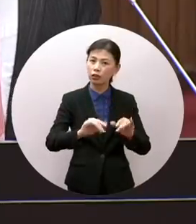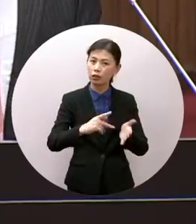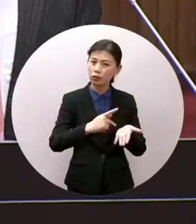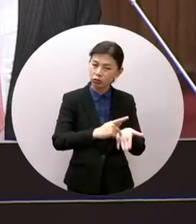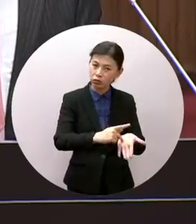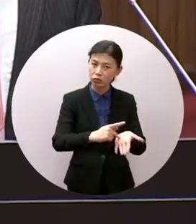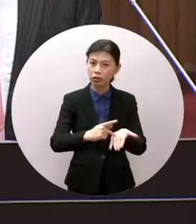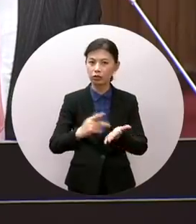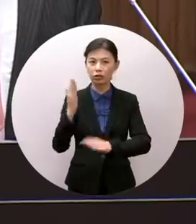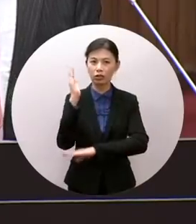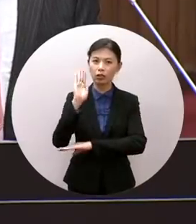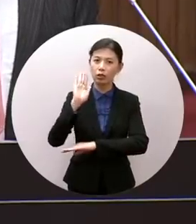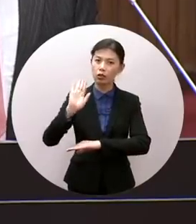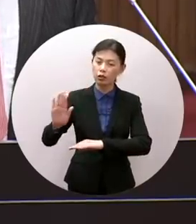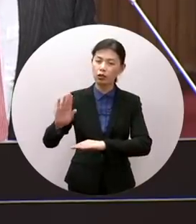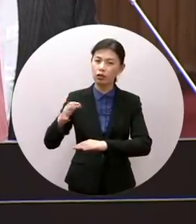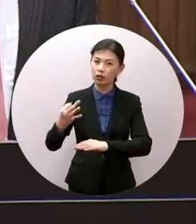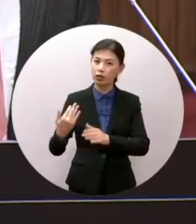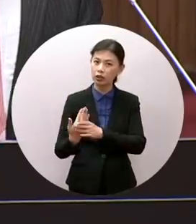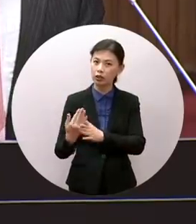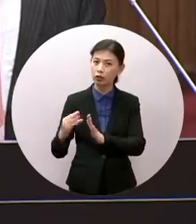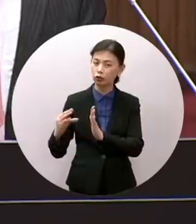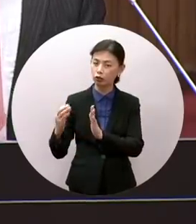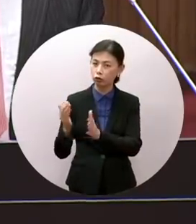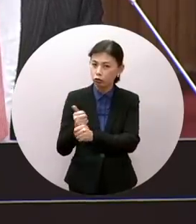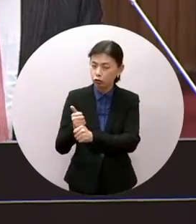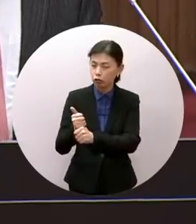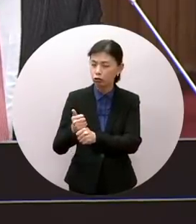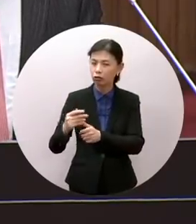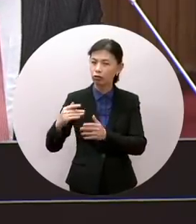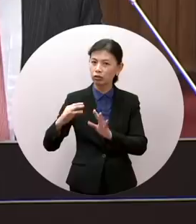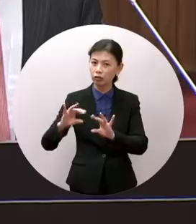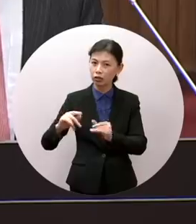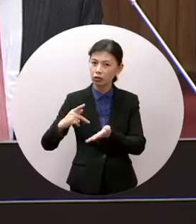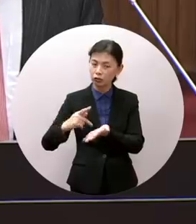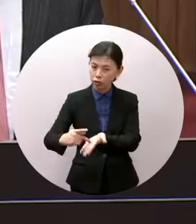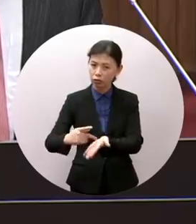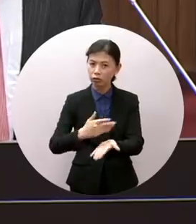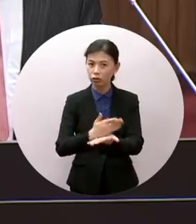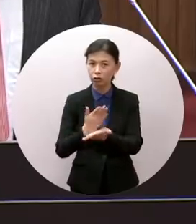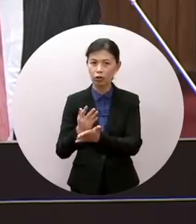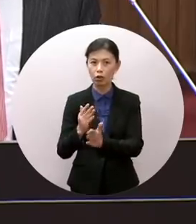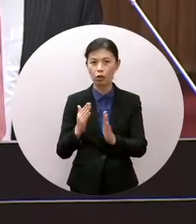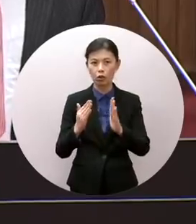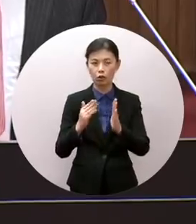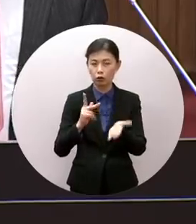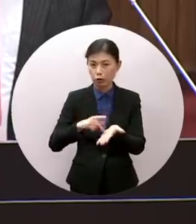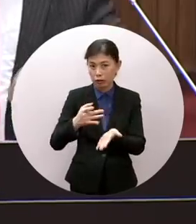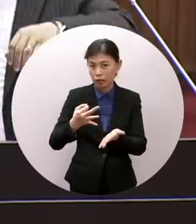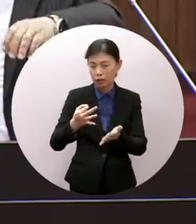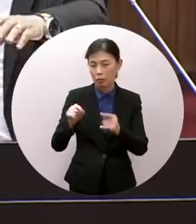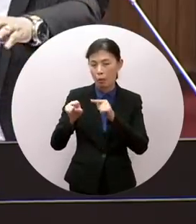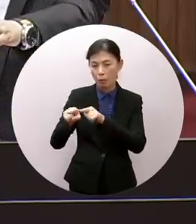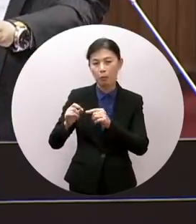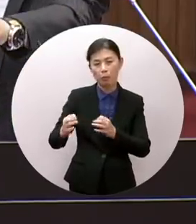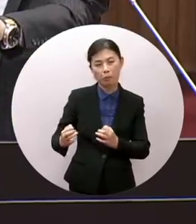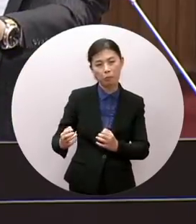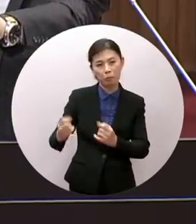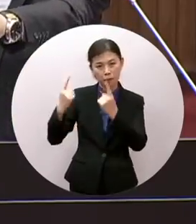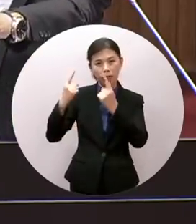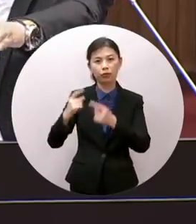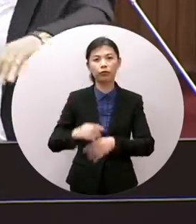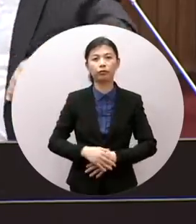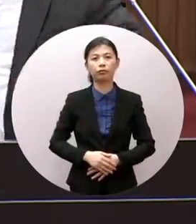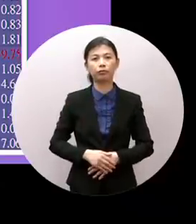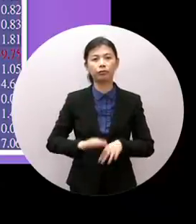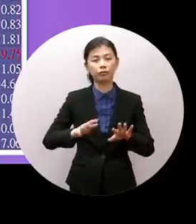财产署所租出去的土地，包括学产地，它会租金会跟着地价涨，然后回到我们地价这